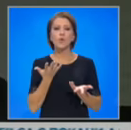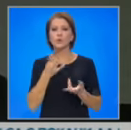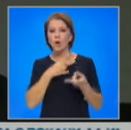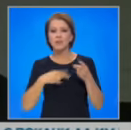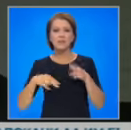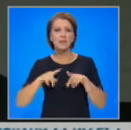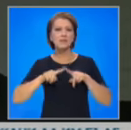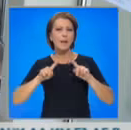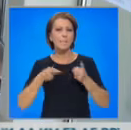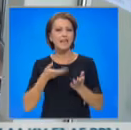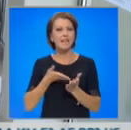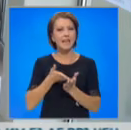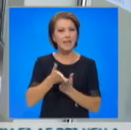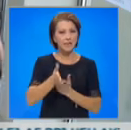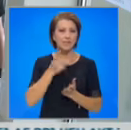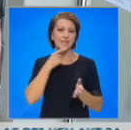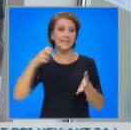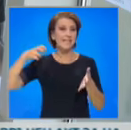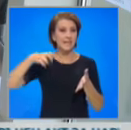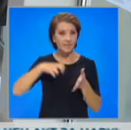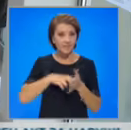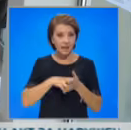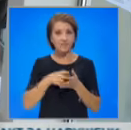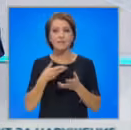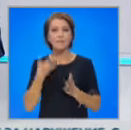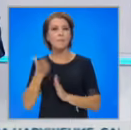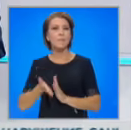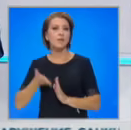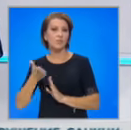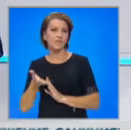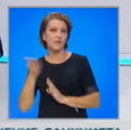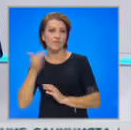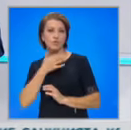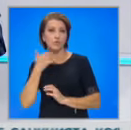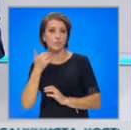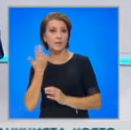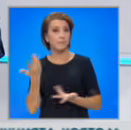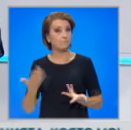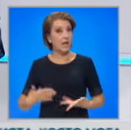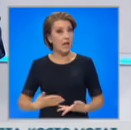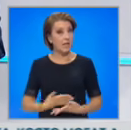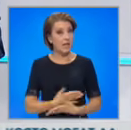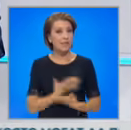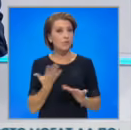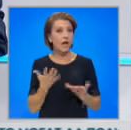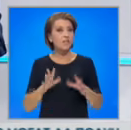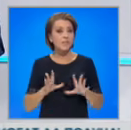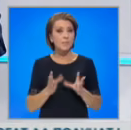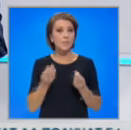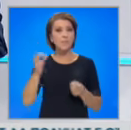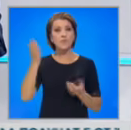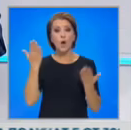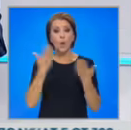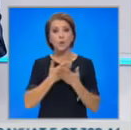да получат сертификат, за да пътуват в чужбина. Да, интересно как ще започне учебната година там. И